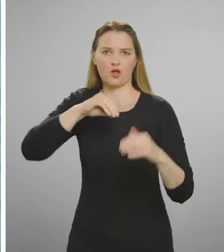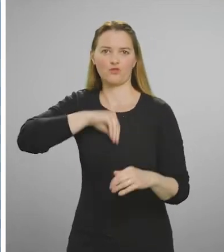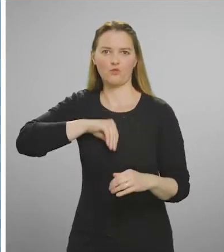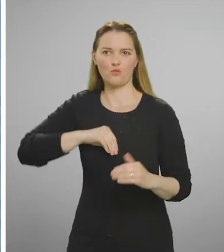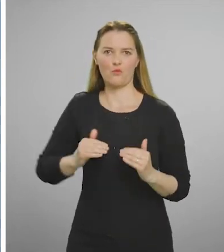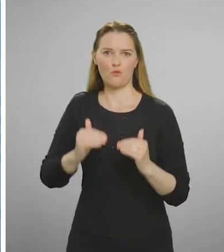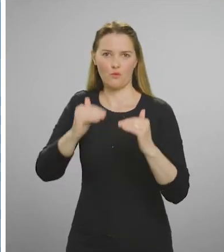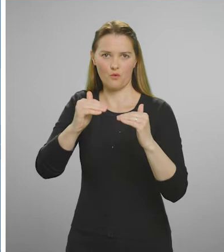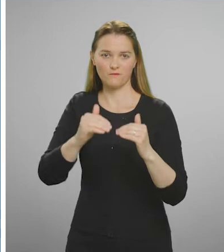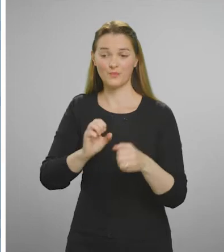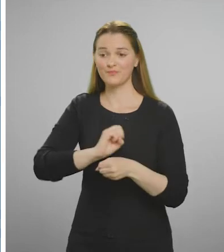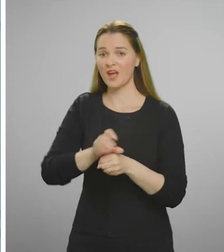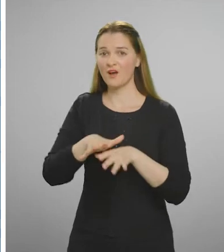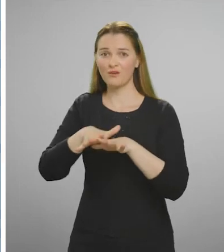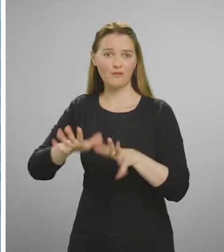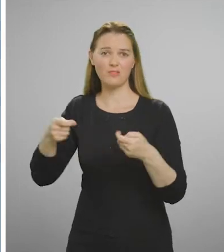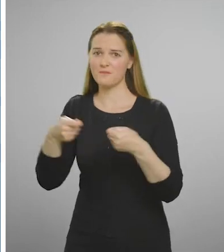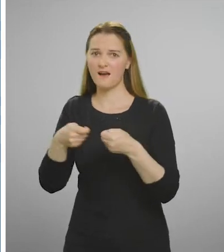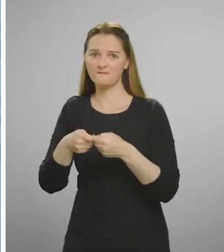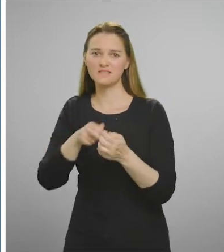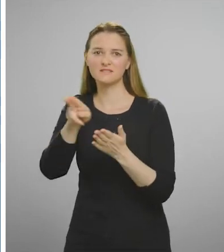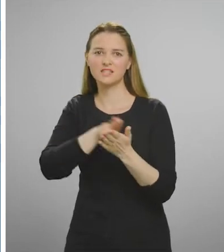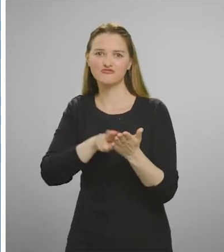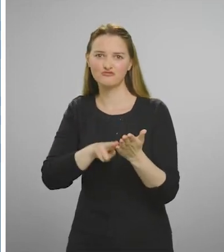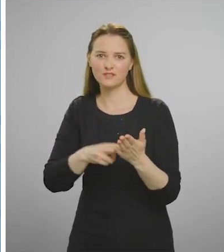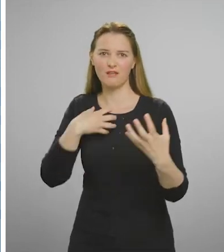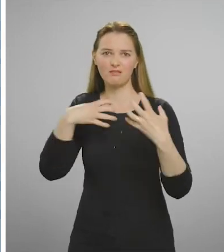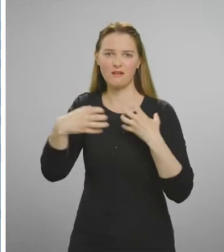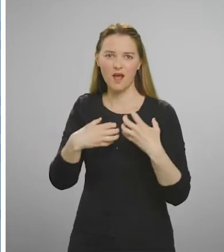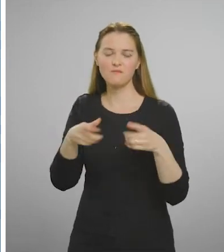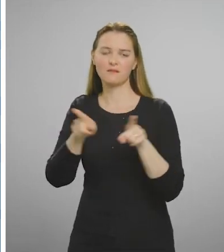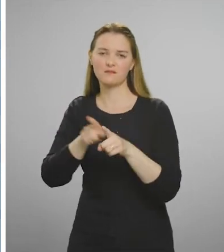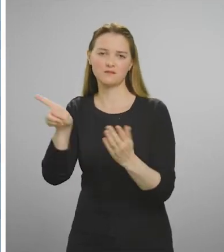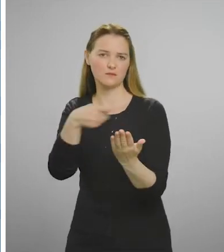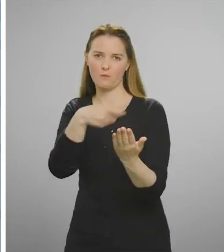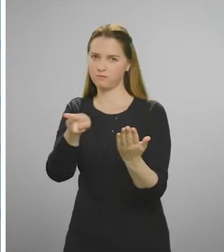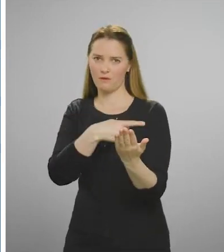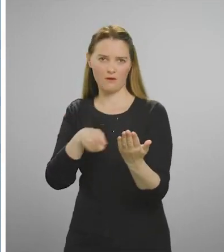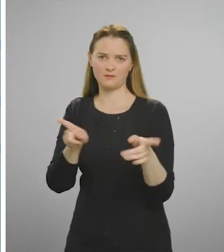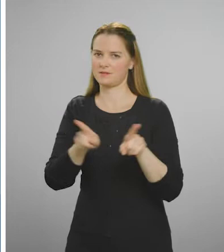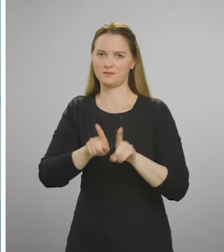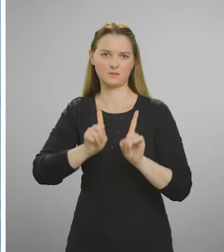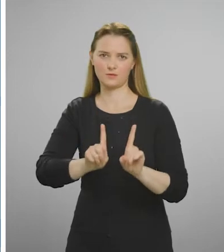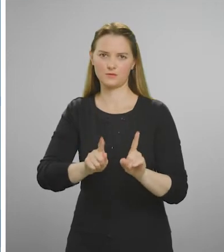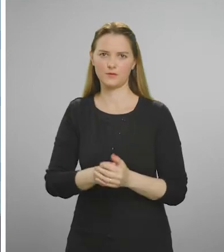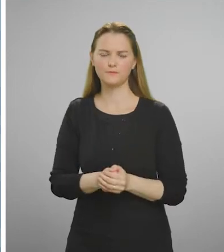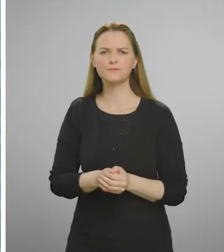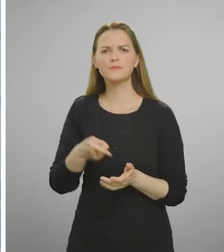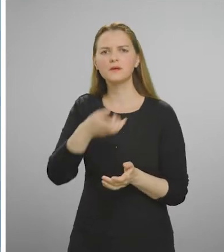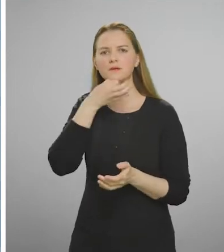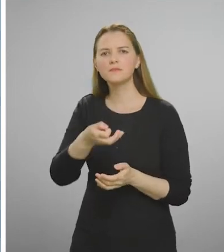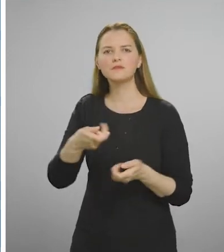knjige. Pandemija je imala najmanji utjecaj na povećanu čitanost dramskih tekstova i poezije. A što je